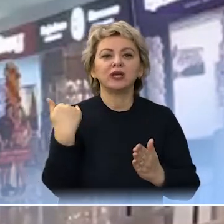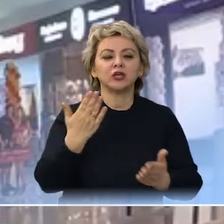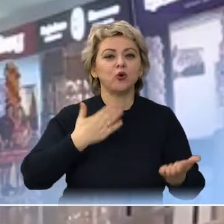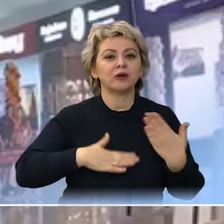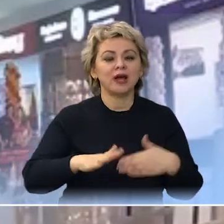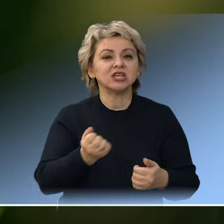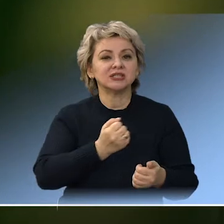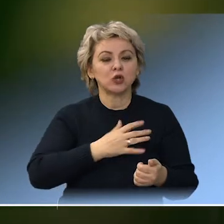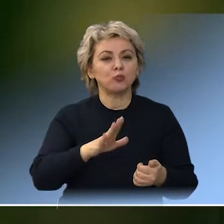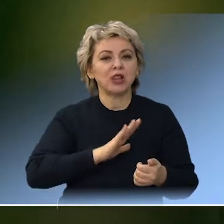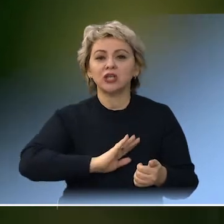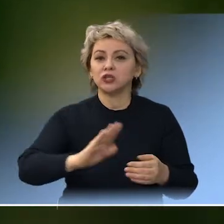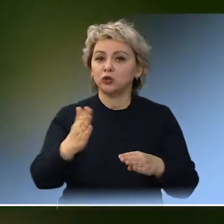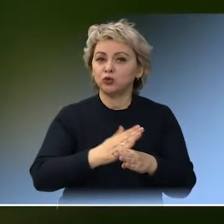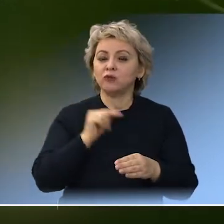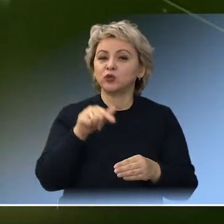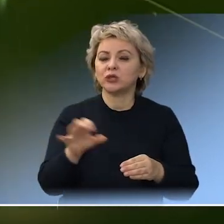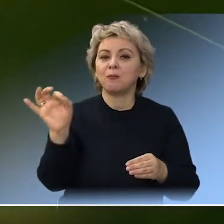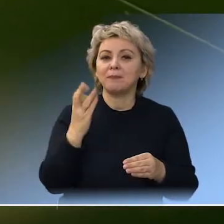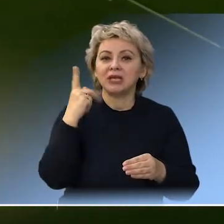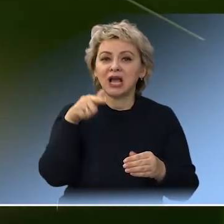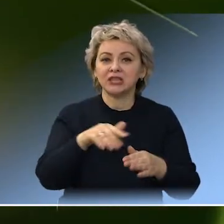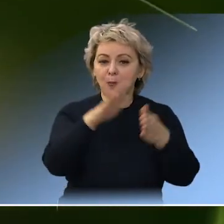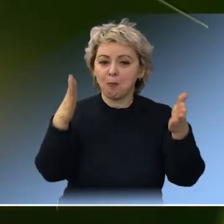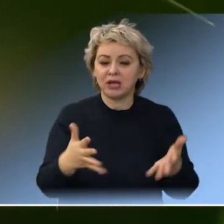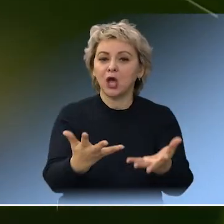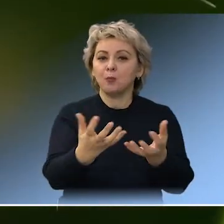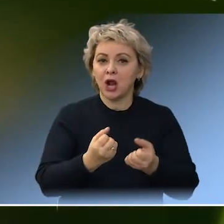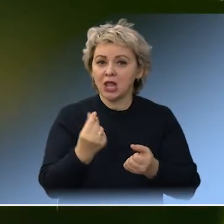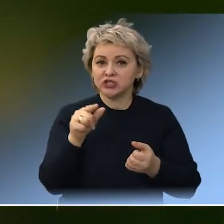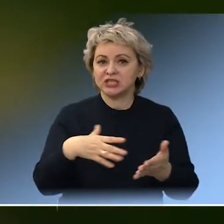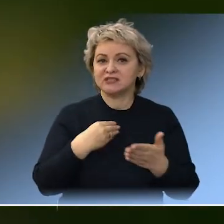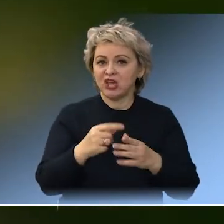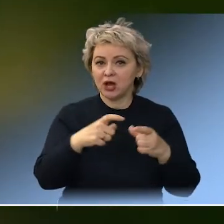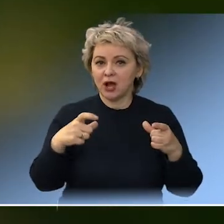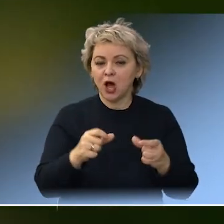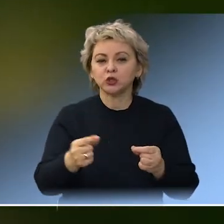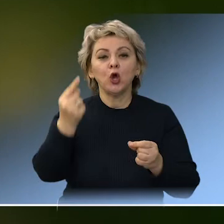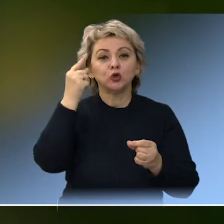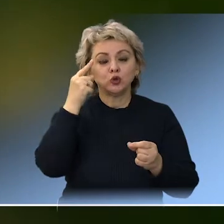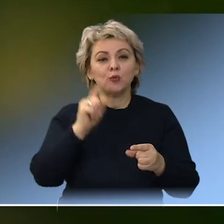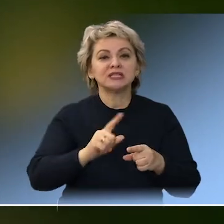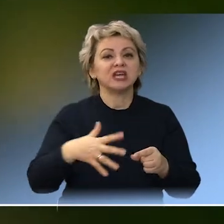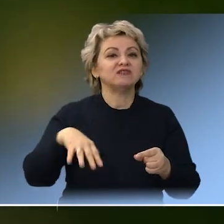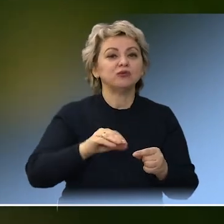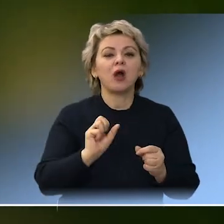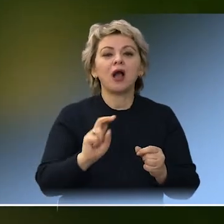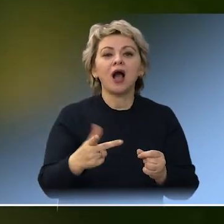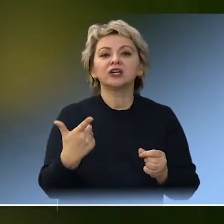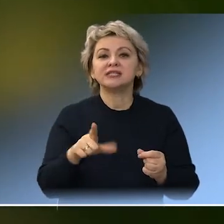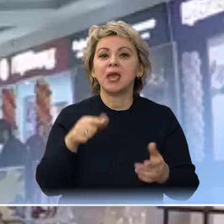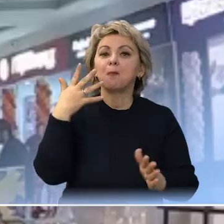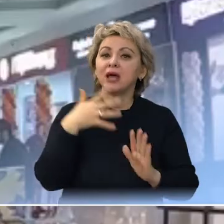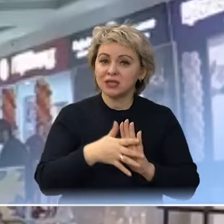радость, к сожалению, была недолгой. В тот момент, когда в банкомате она снимала деньги со своей карты, она думала, скорее всего, о том, как и где она